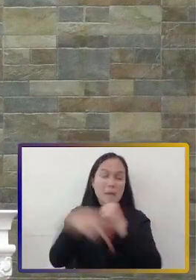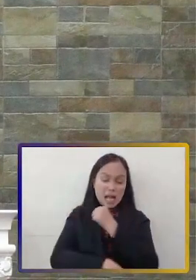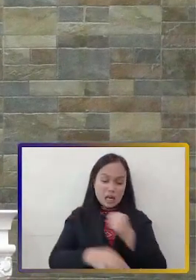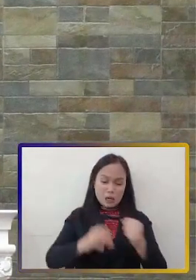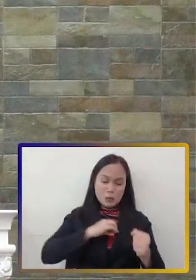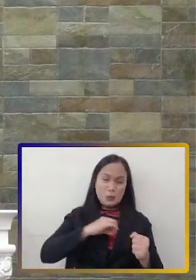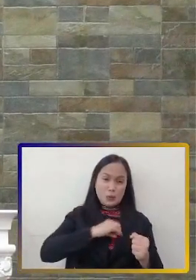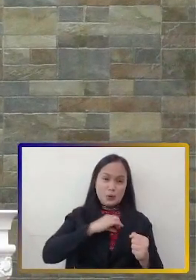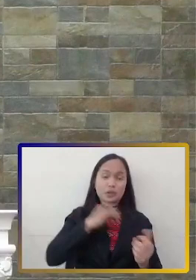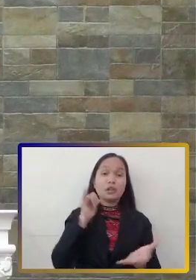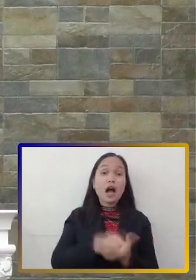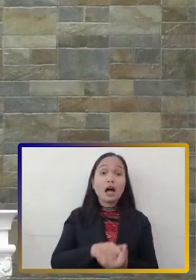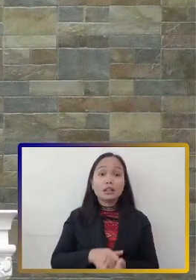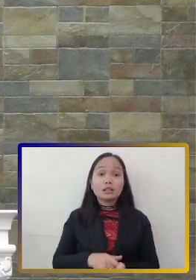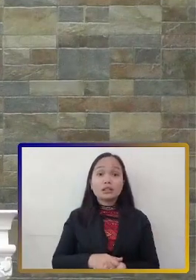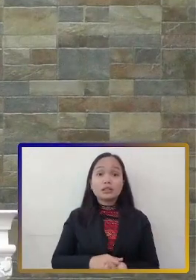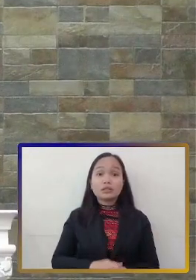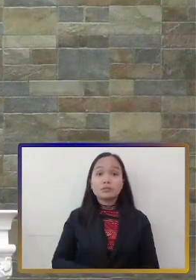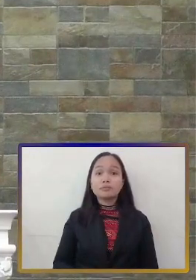na ginawa,